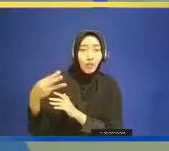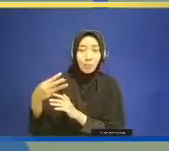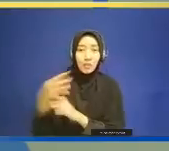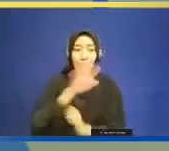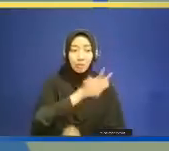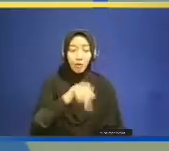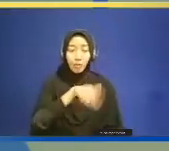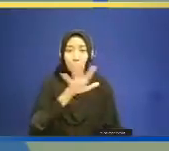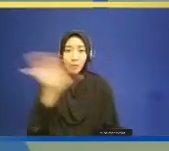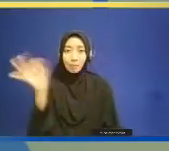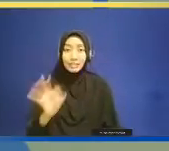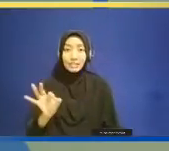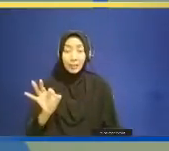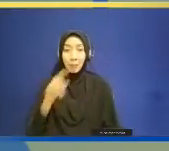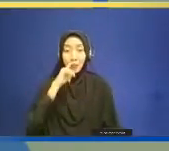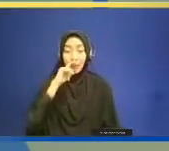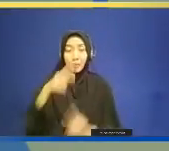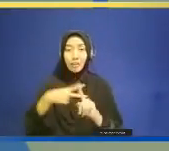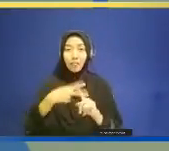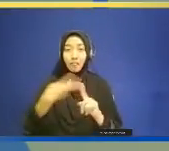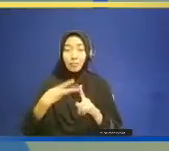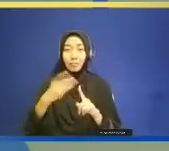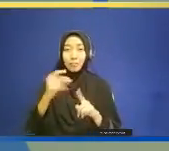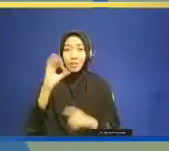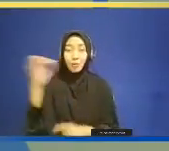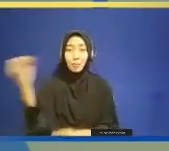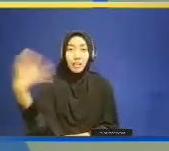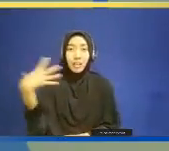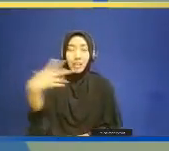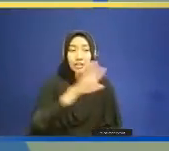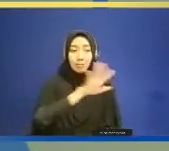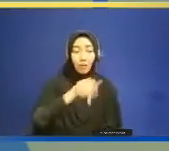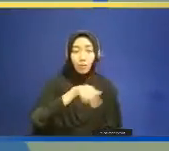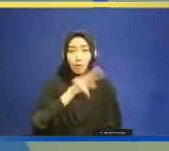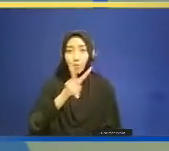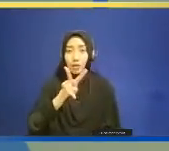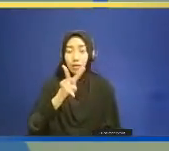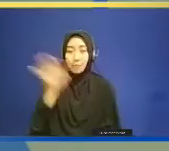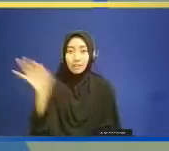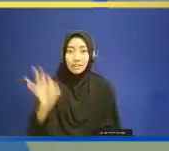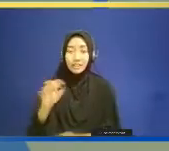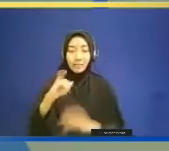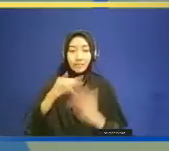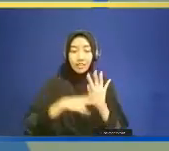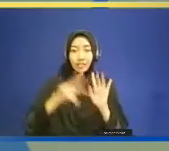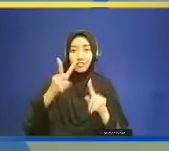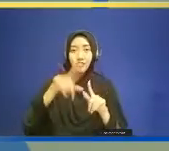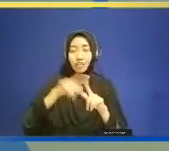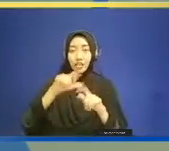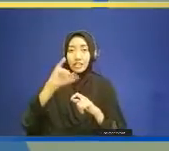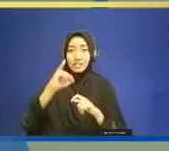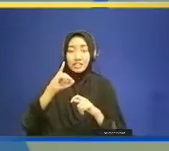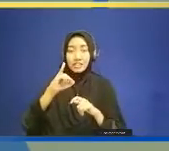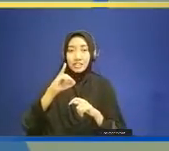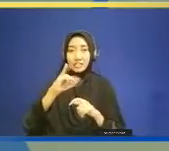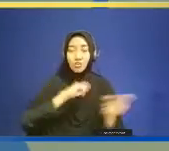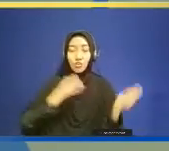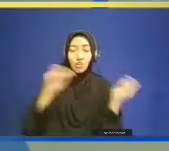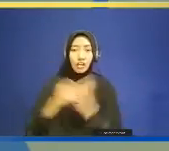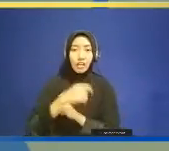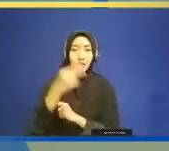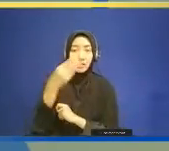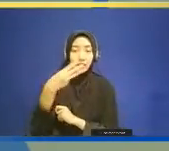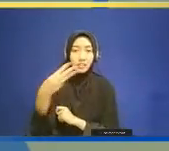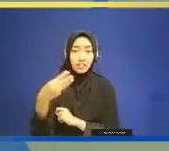persen tadi Pak febrio bilang 5,2 persen inflasi tiga persen nilai tukar Rupiah 14350